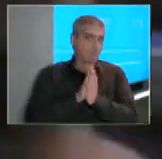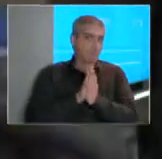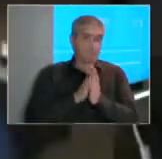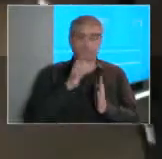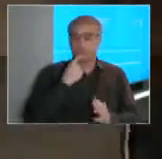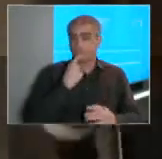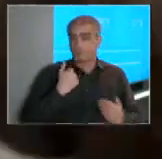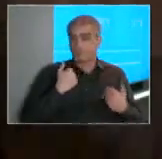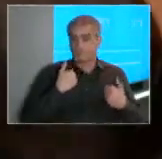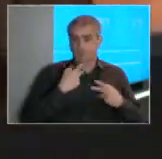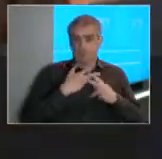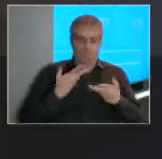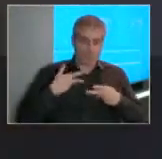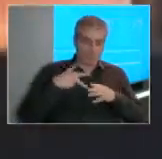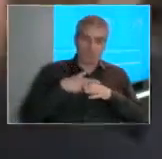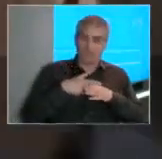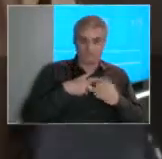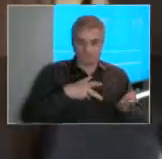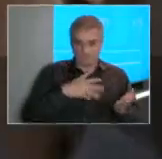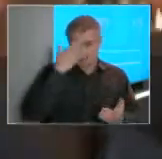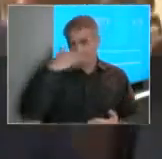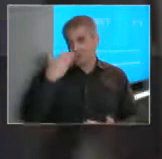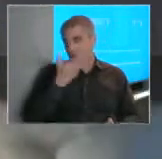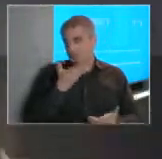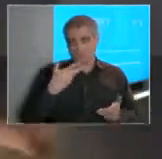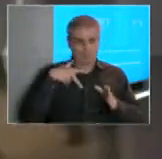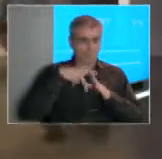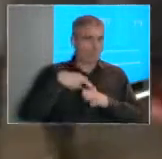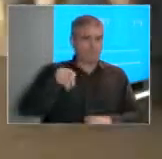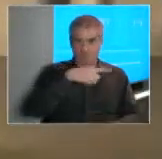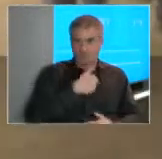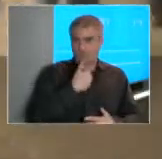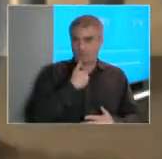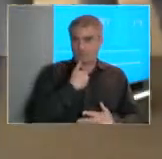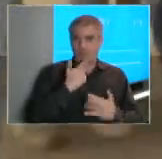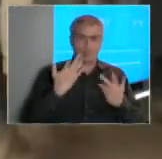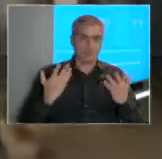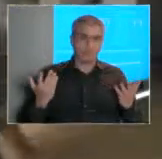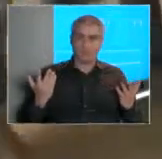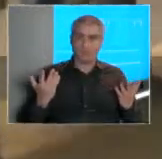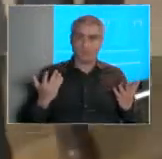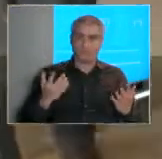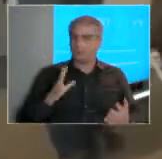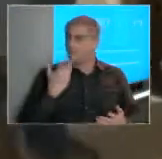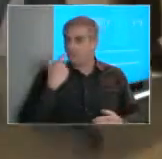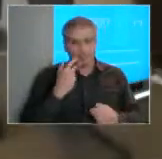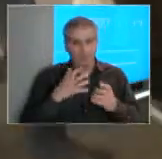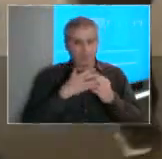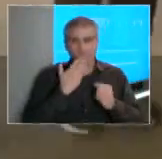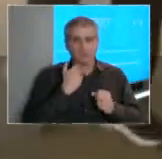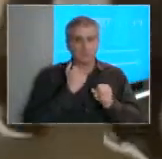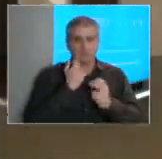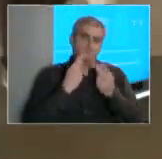היא הייתה אומרת שאני רק נטל. הידועניות שלי תפריע לכם, אני זה כמה... מה הייתה החברה